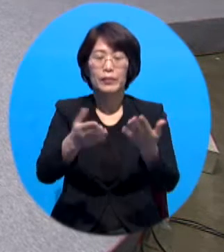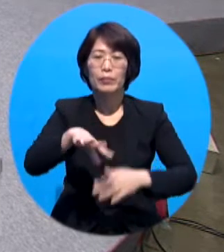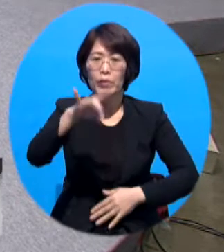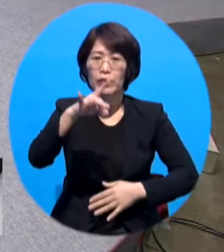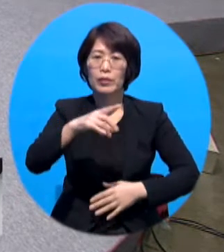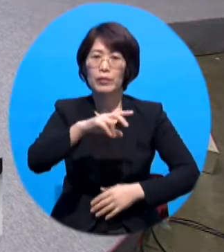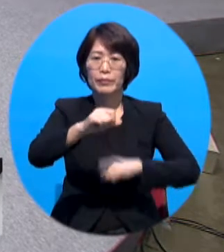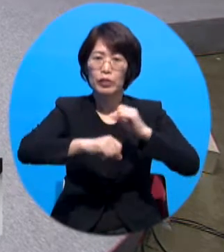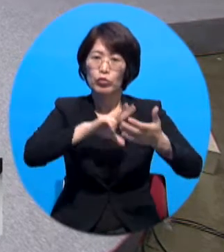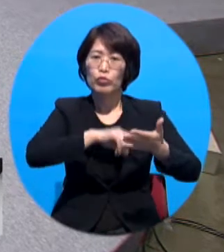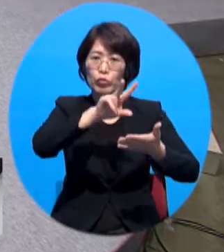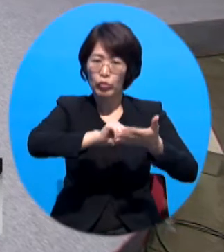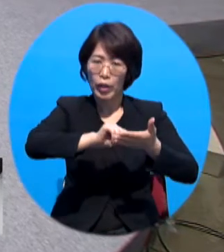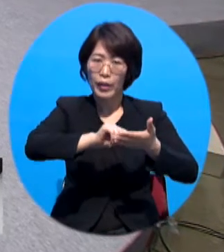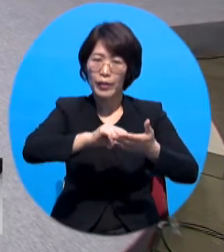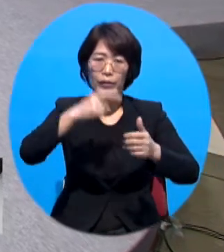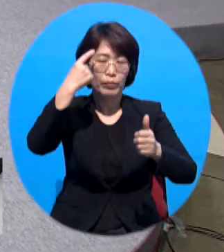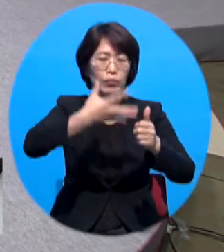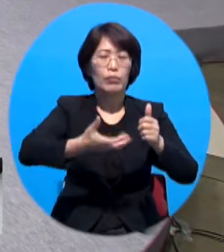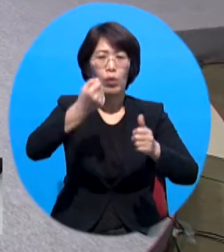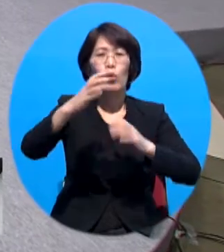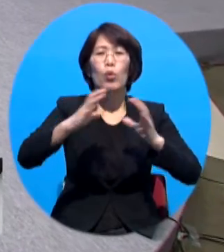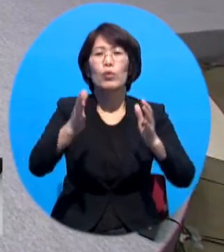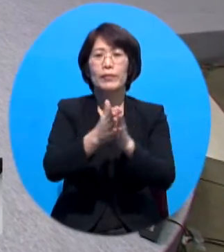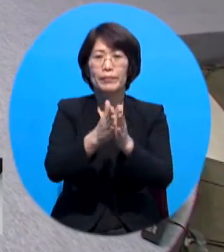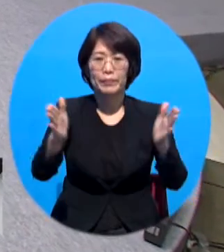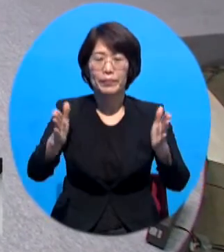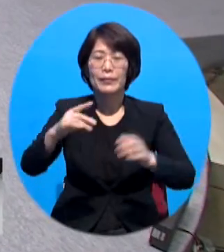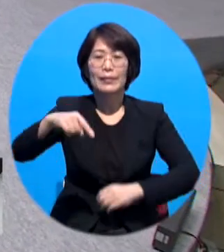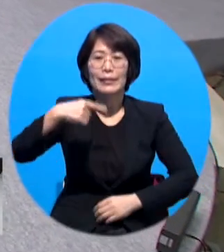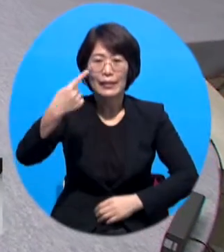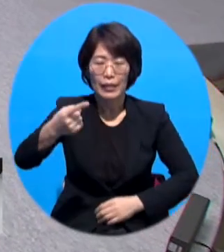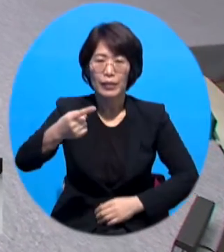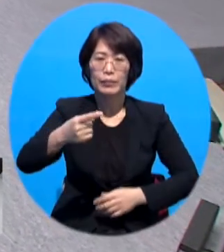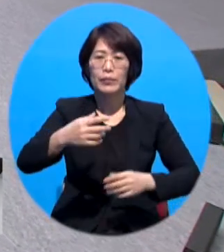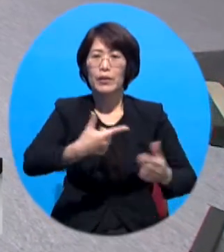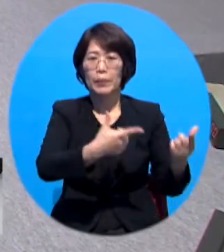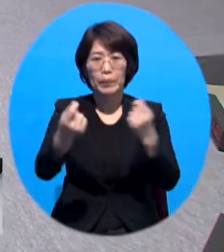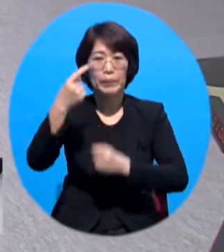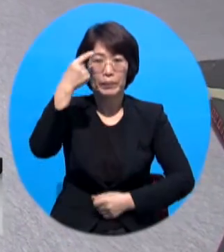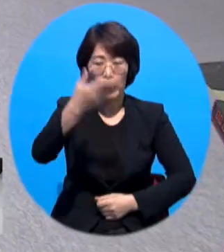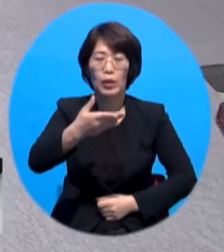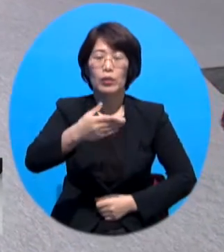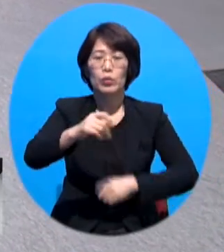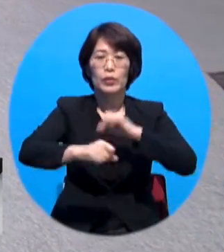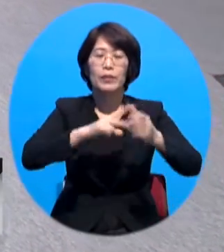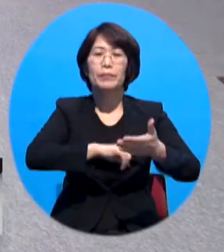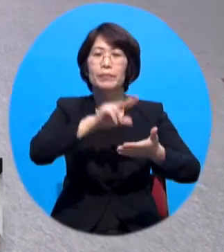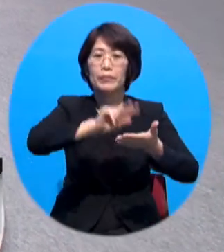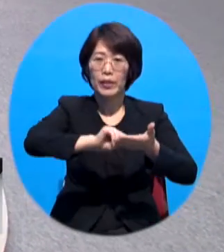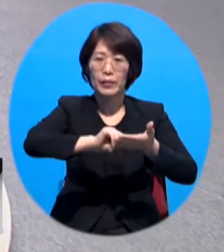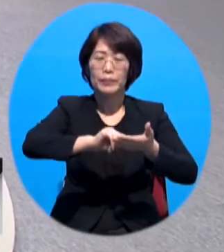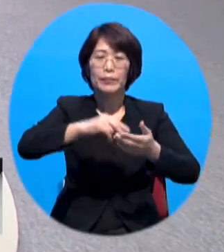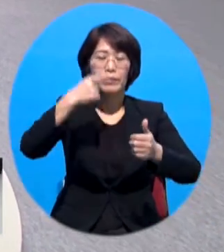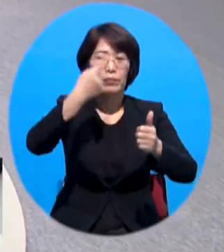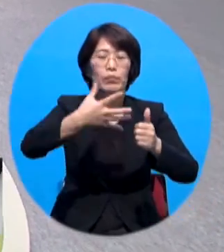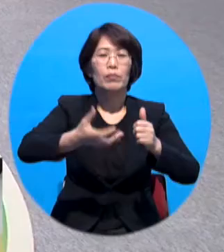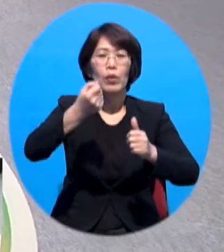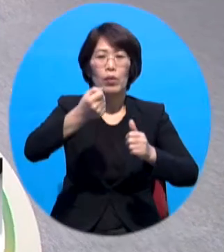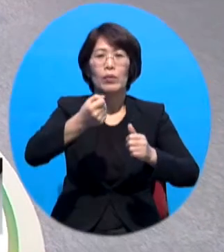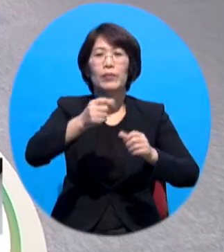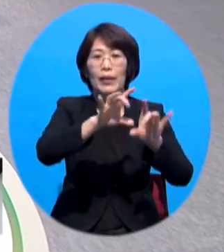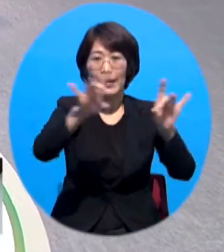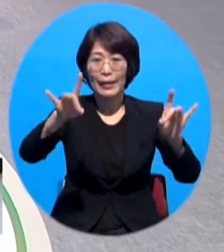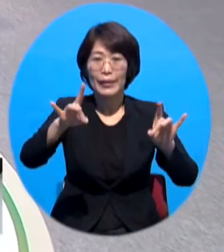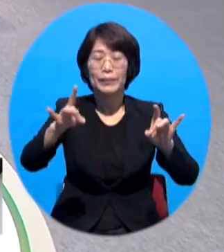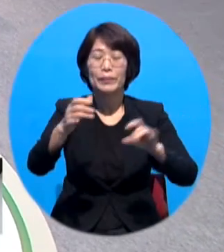자유주제 주도권 토론 으로 토론이 시작됩니다 다음은 공통 질문과 자유주제 주도권 토론 이 각각 이루어지는데요